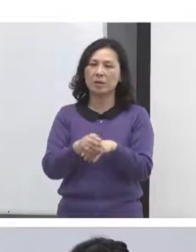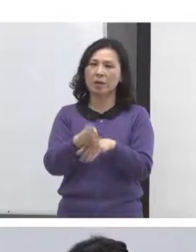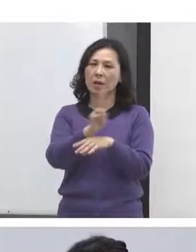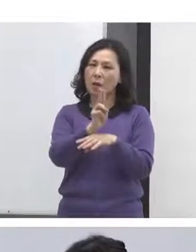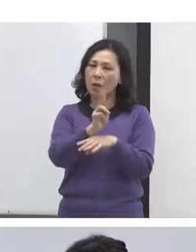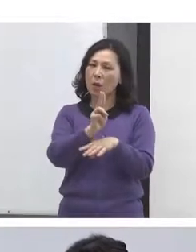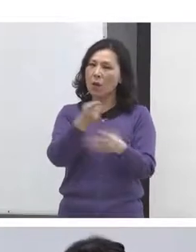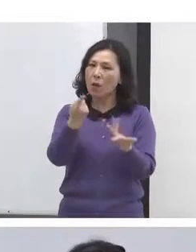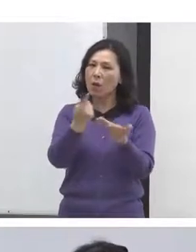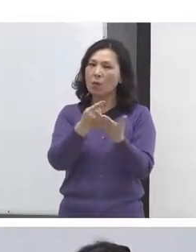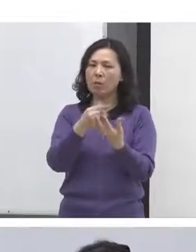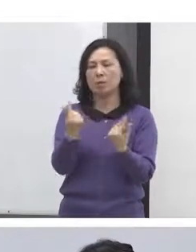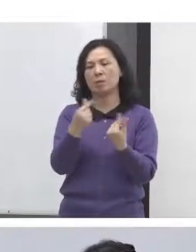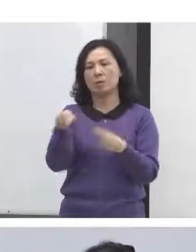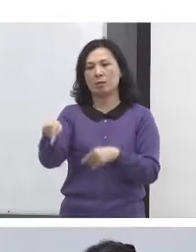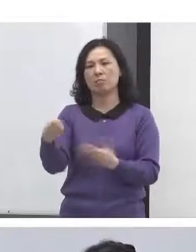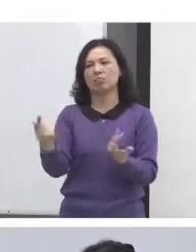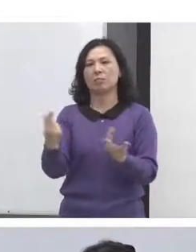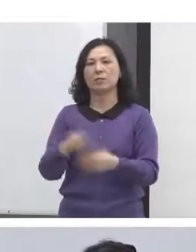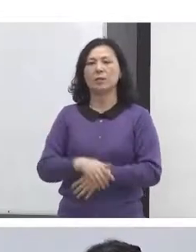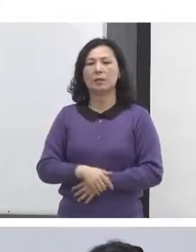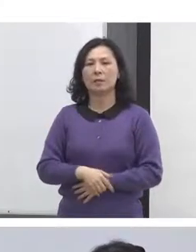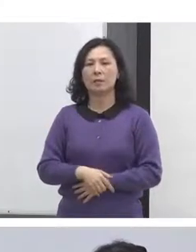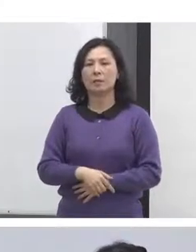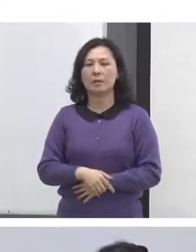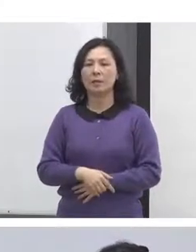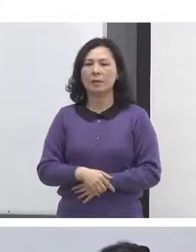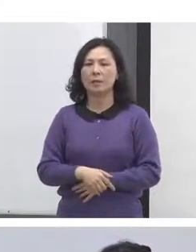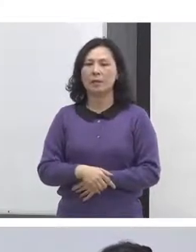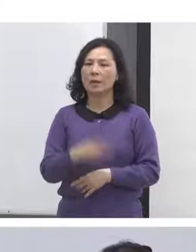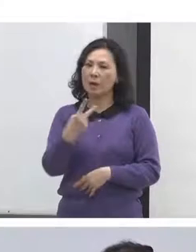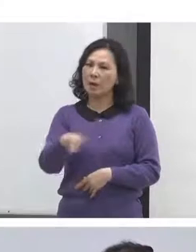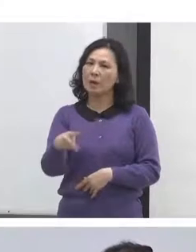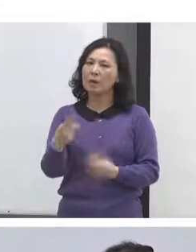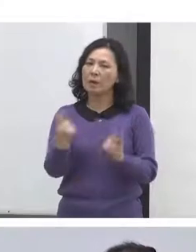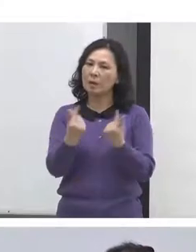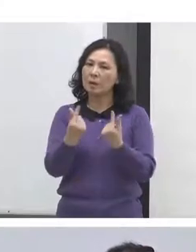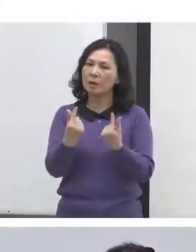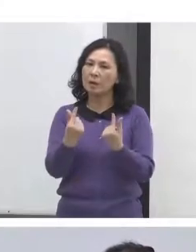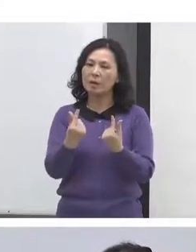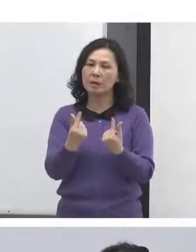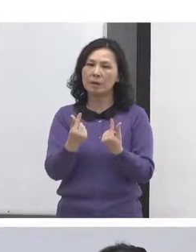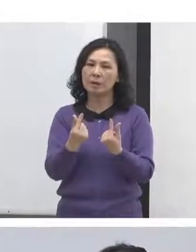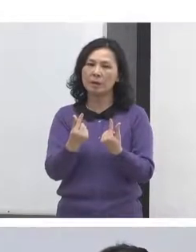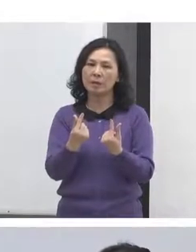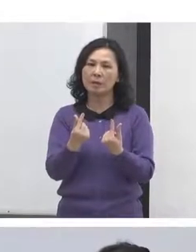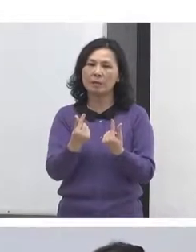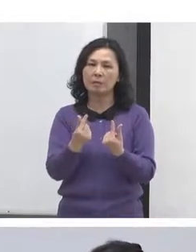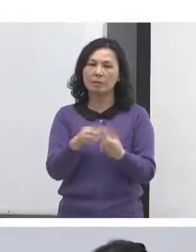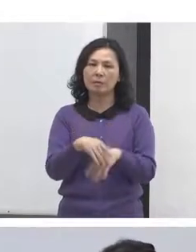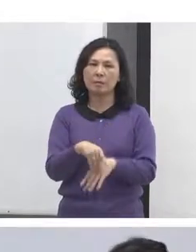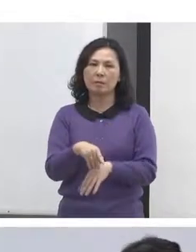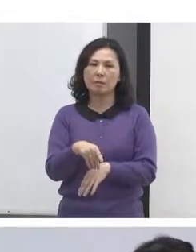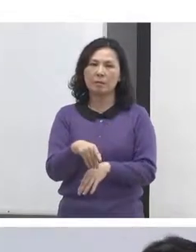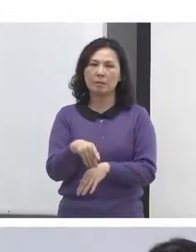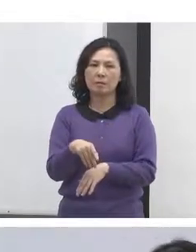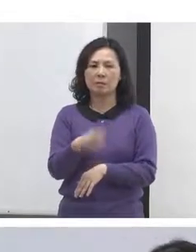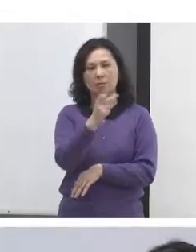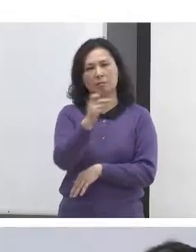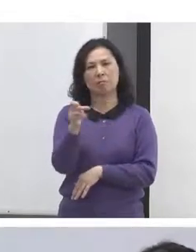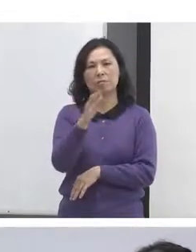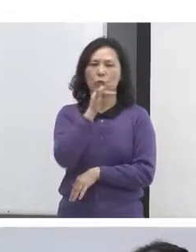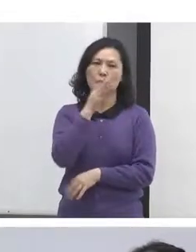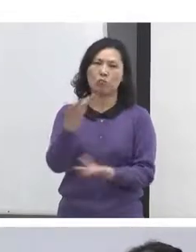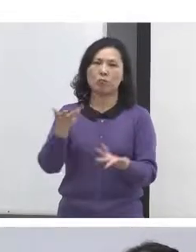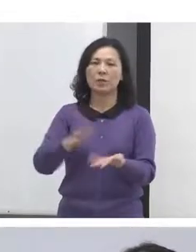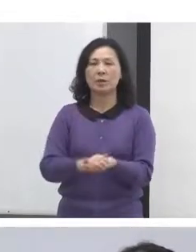典型的东西哈，或者是像或是像是那种Amazon Mechanic Turk 这样子的一个东西哈。那它